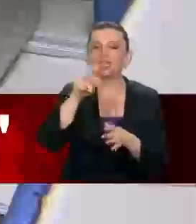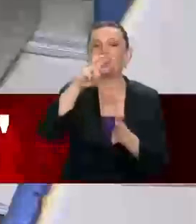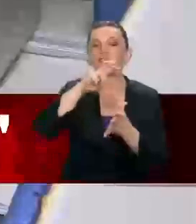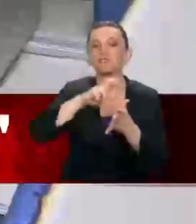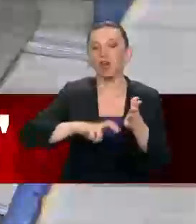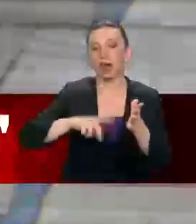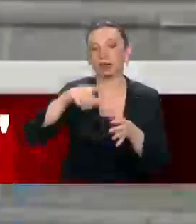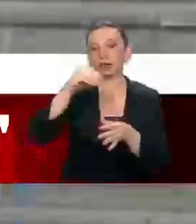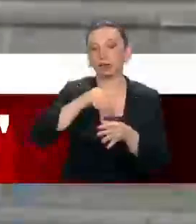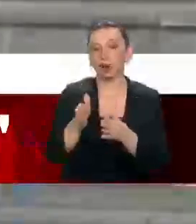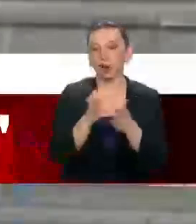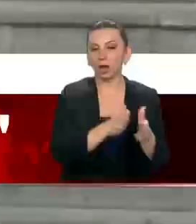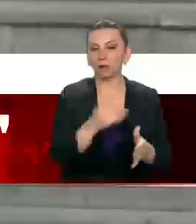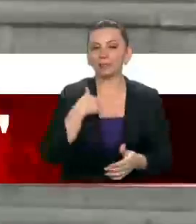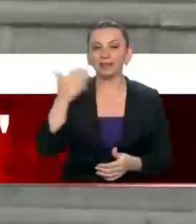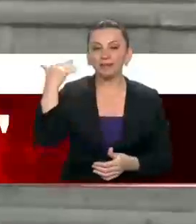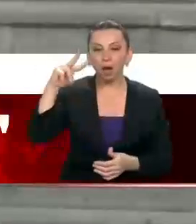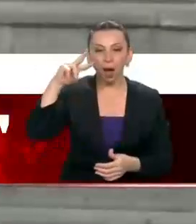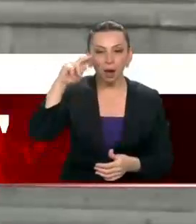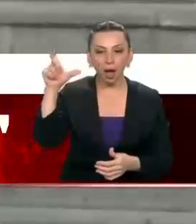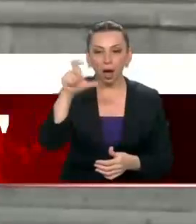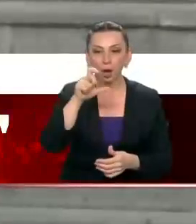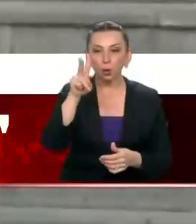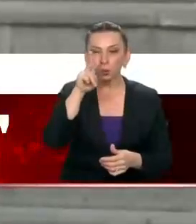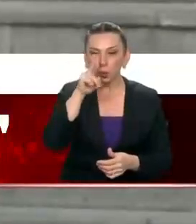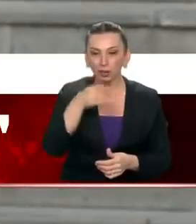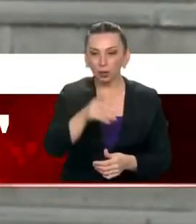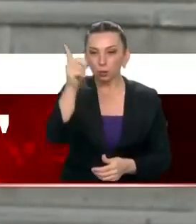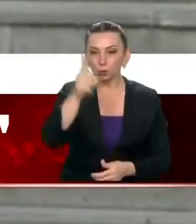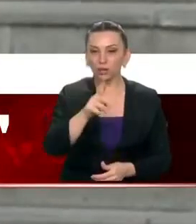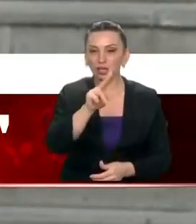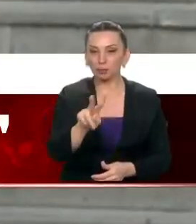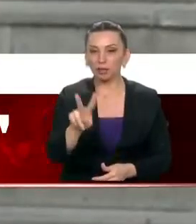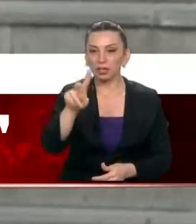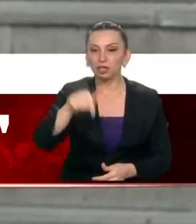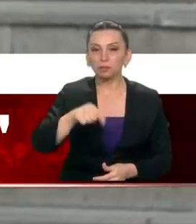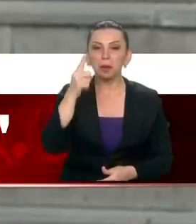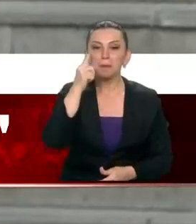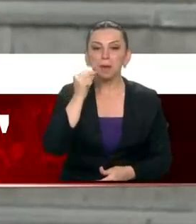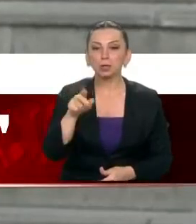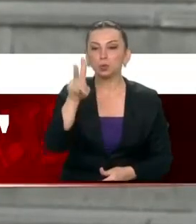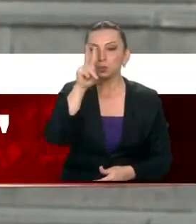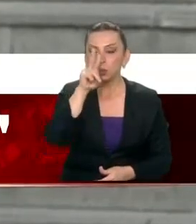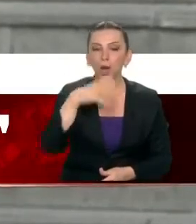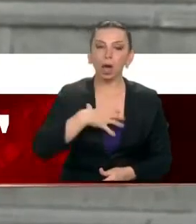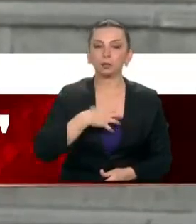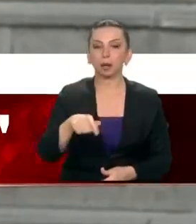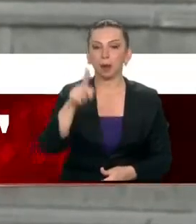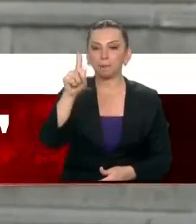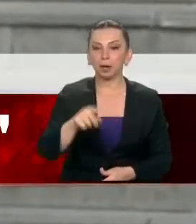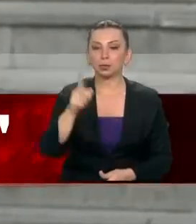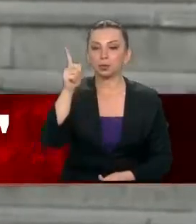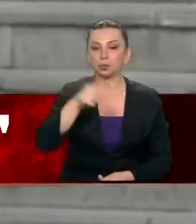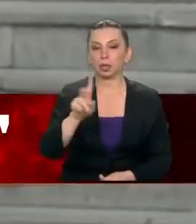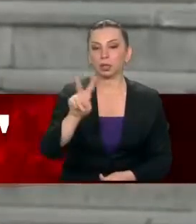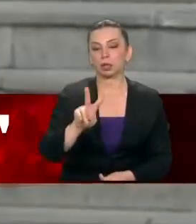bir parantez açtı. Biz evvelden Aralık ayının sonunda giriyorduk %27'ye. Şimdi Mayıs'ın sonunda, Haziran'ın başında %27'ye giriyoruz.